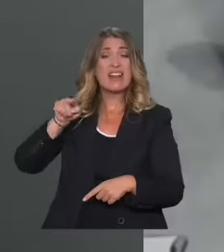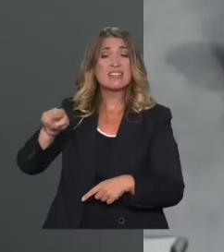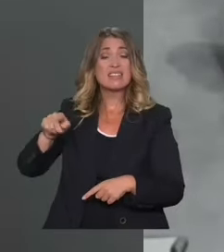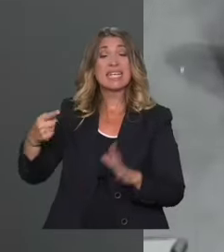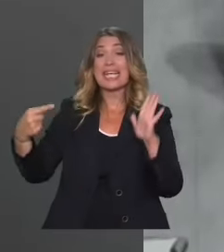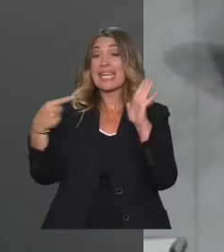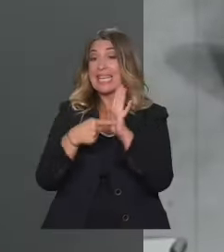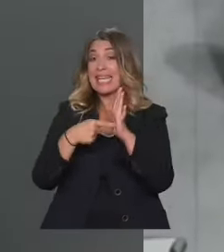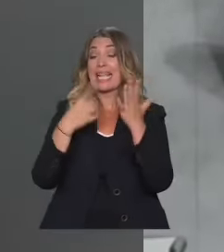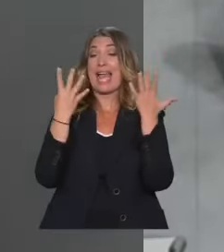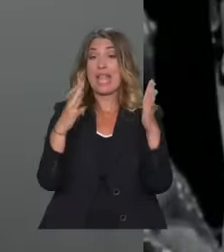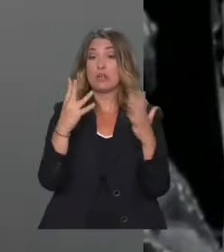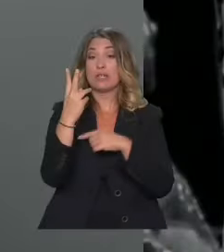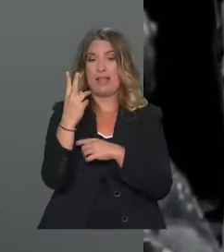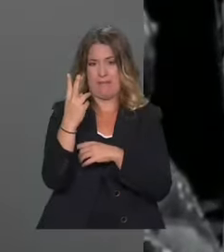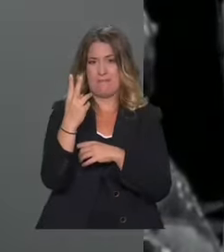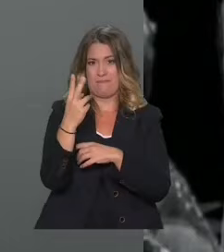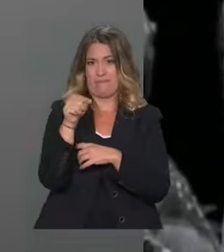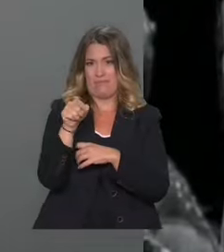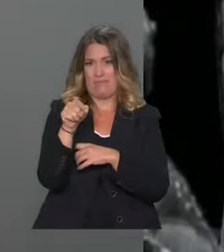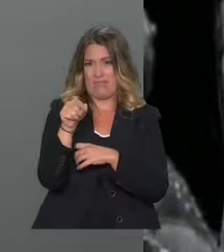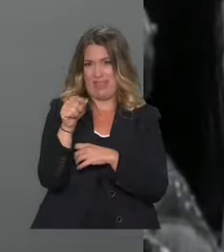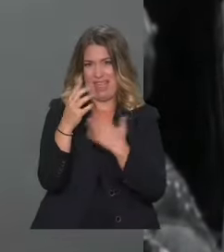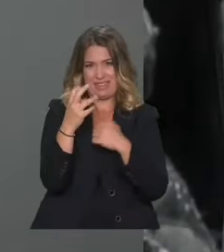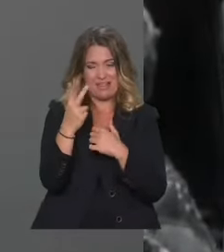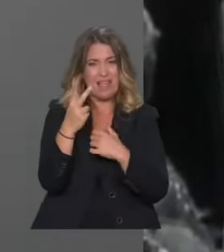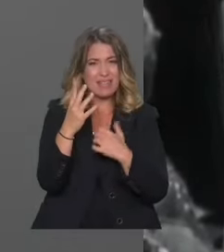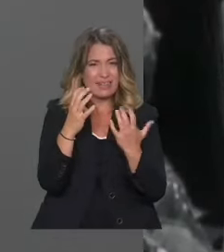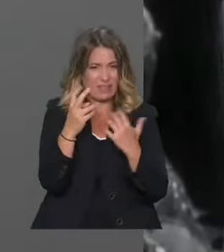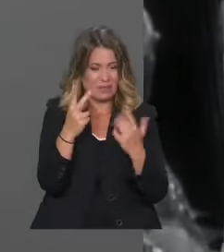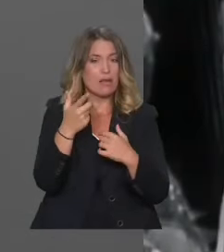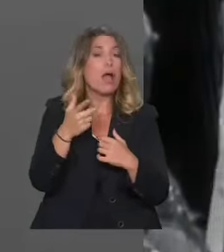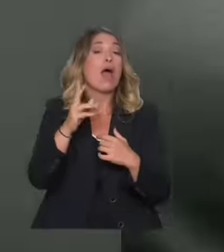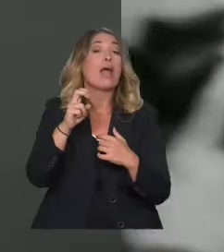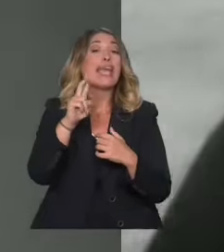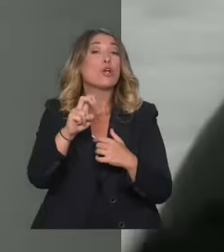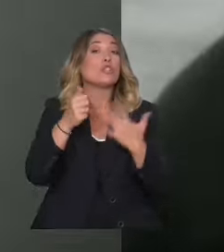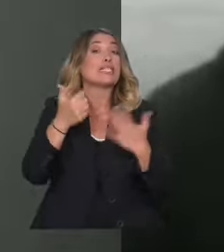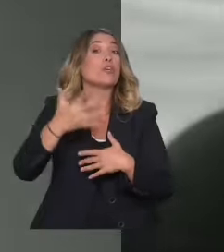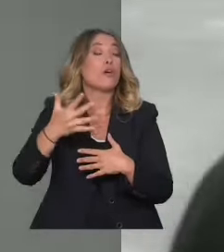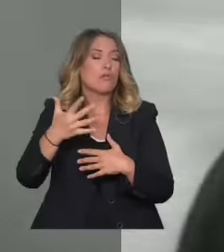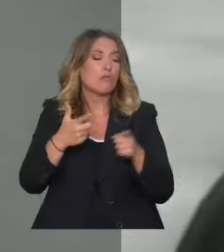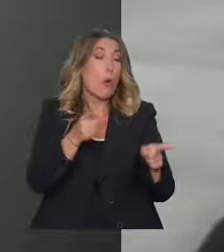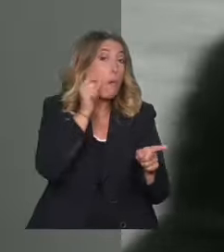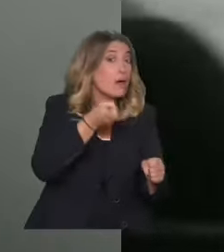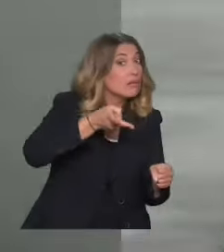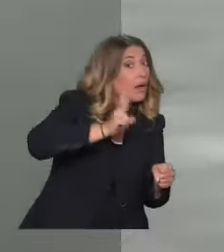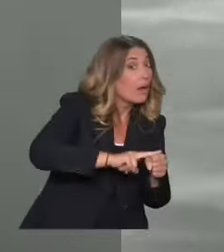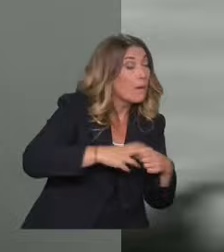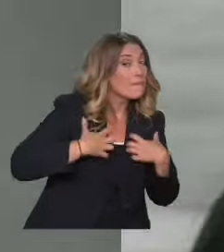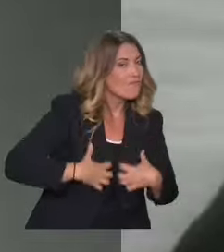το 1952, σε ηλικία μόλις 26 ετών, μετά τον θάνατο του πατέρα της από καρκίνο στους